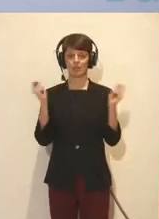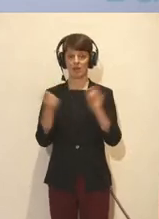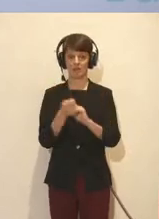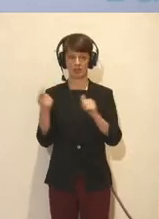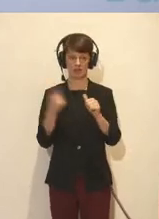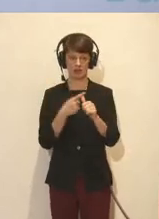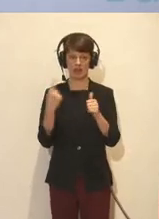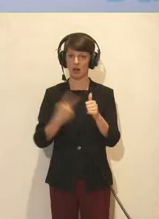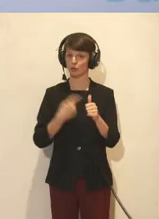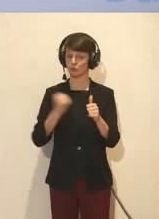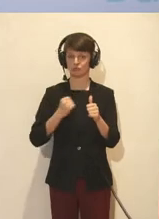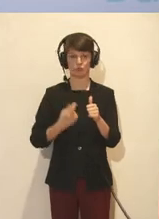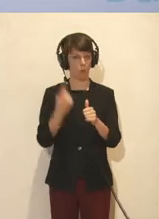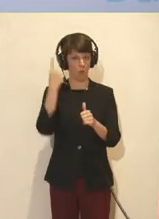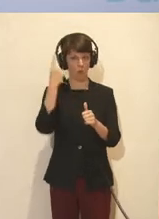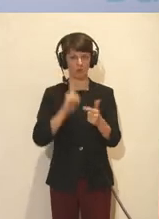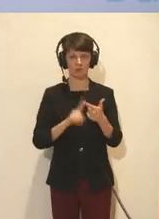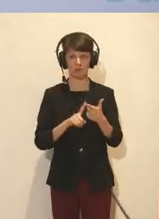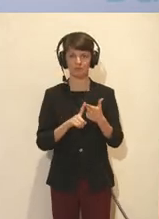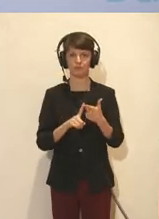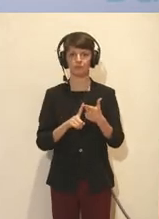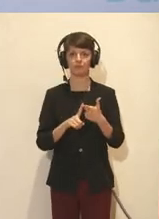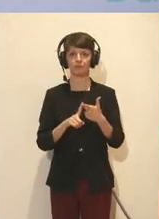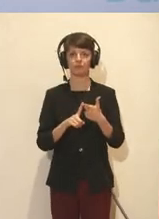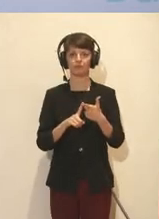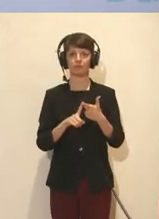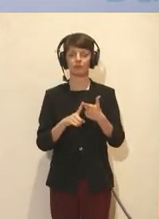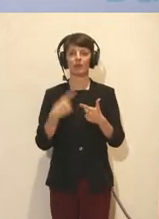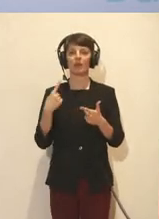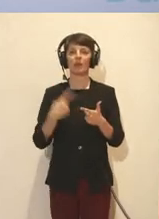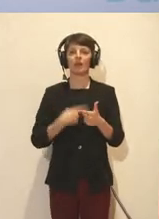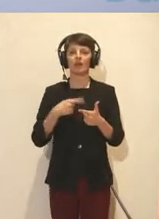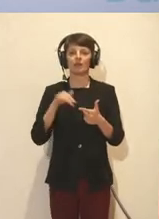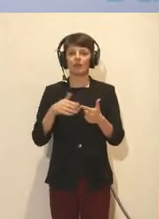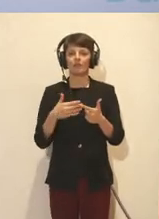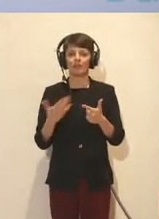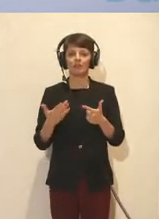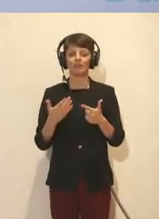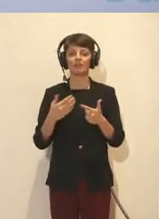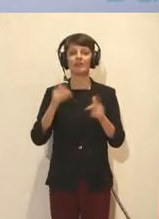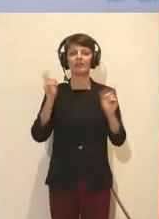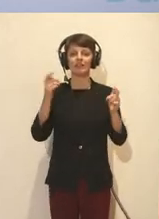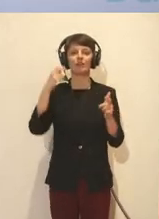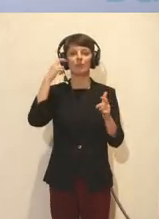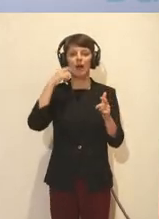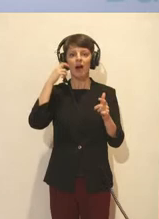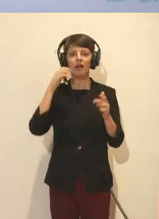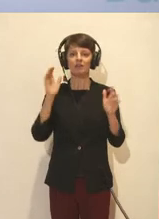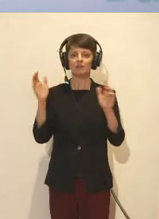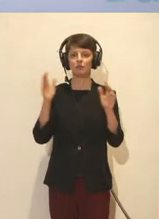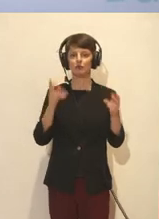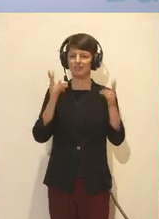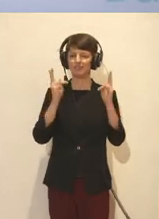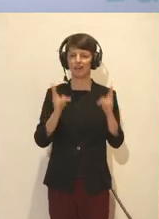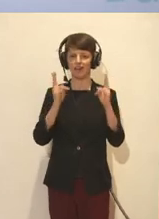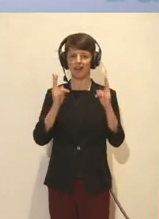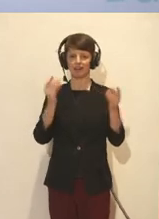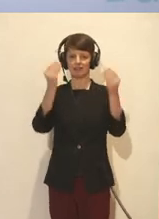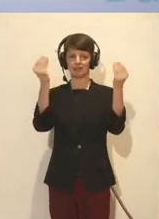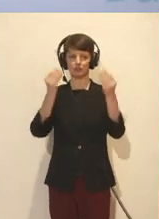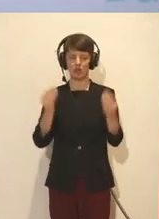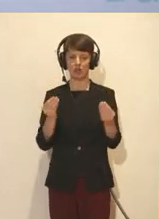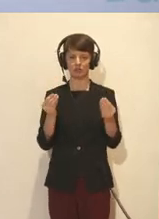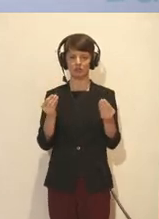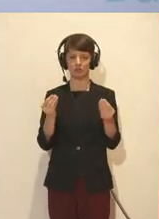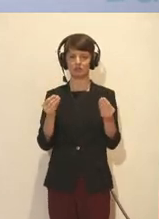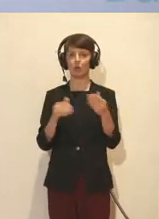wir stehen vor der herausforderung eine alternde gesellschaft gerecht zu gestalten und auch die